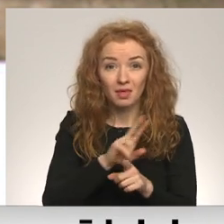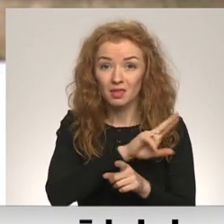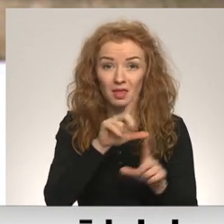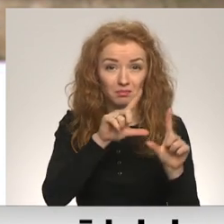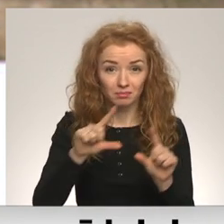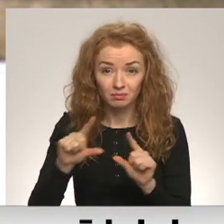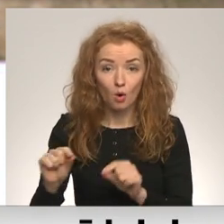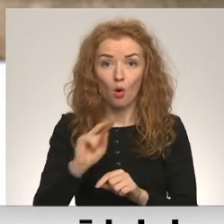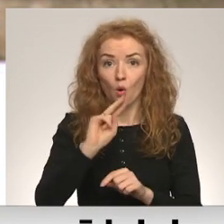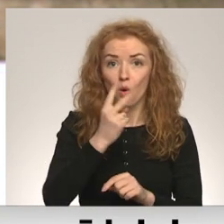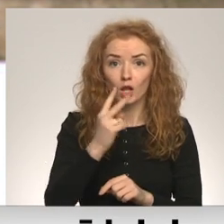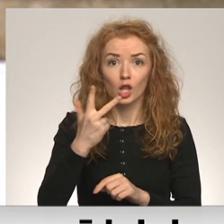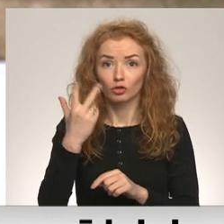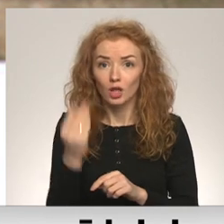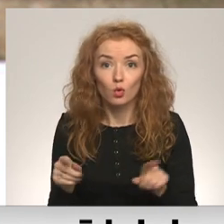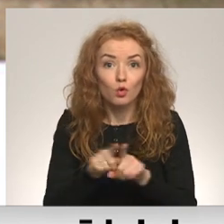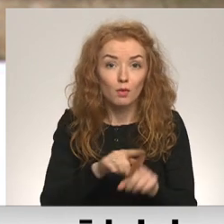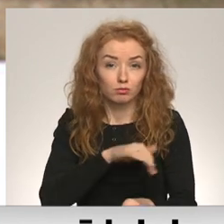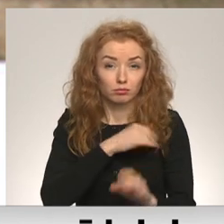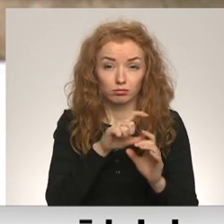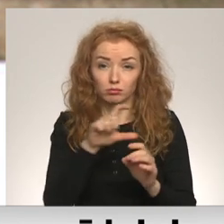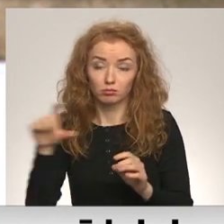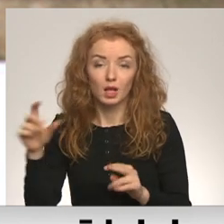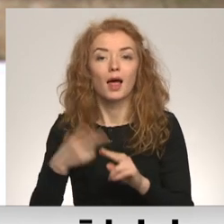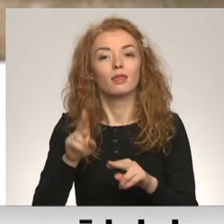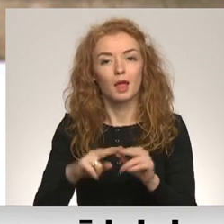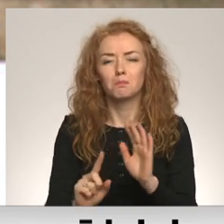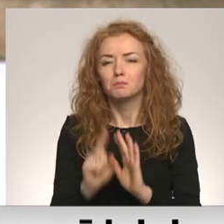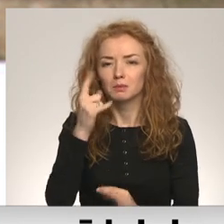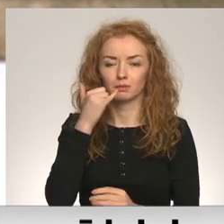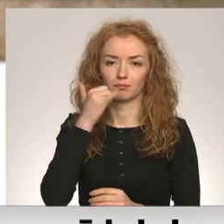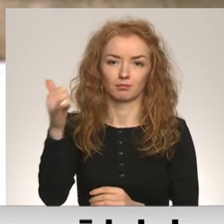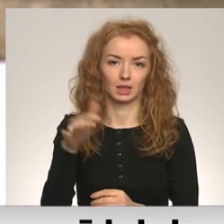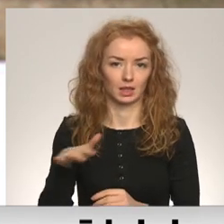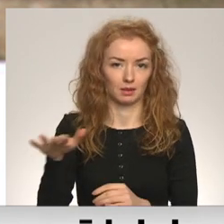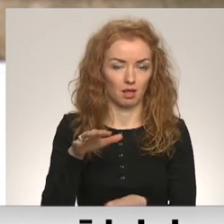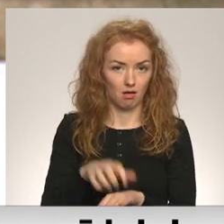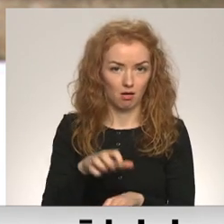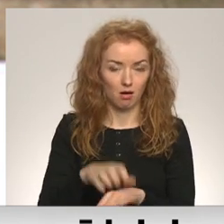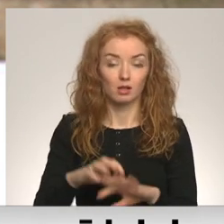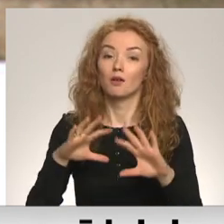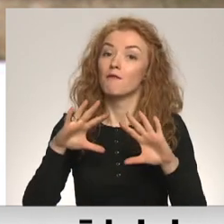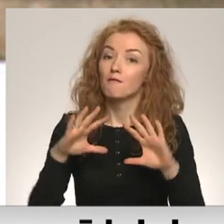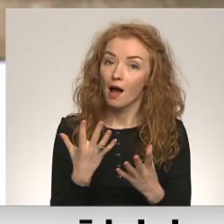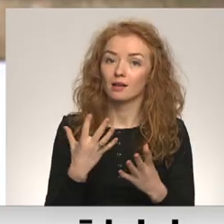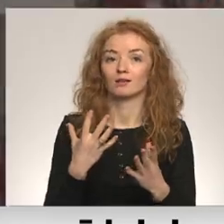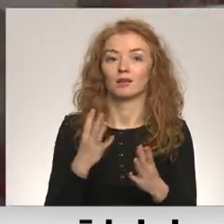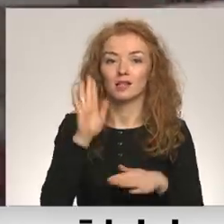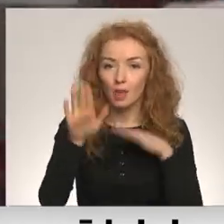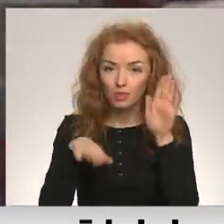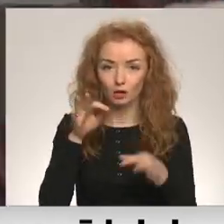trešā diena un nepaliek labāk, mēs noteikti vispirms sazinamies ar ģimenes ārstu vai arī konsultatīvo